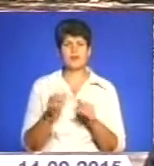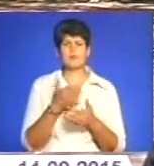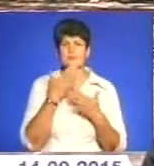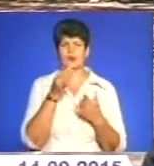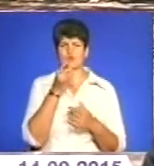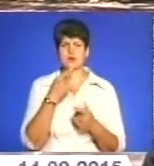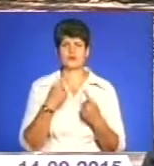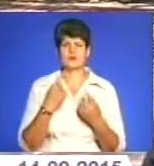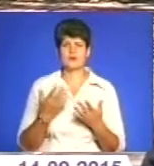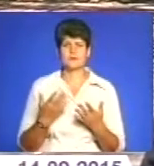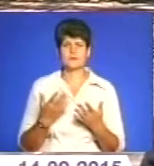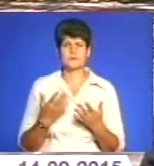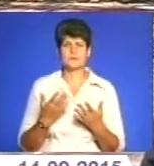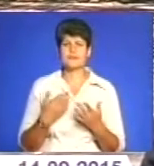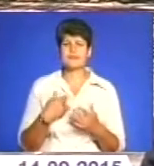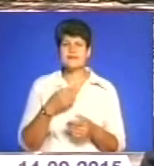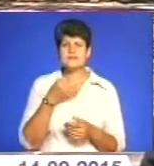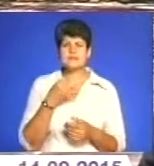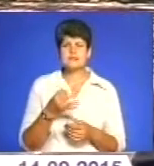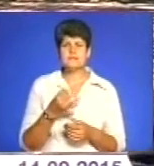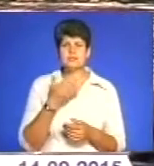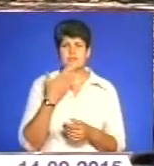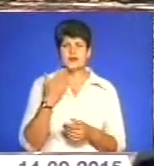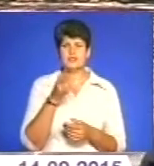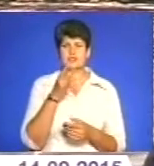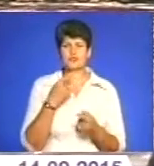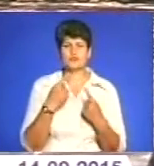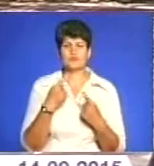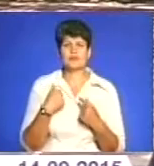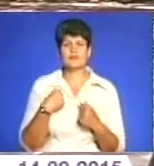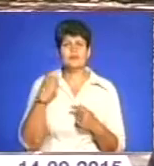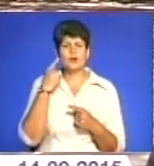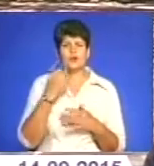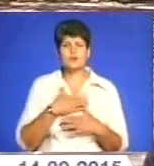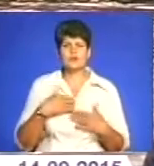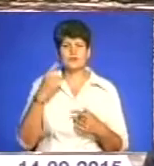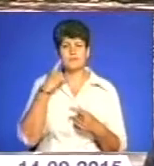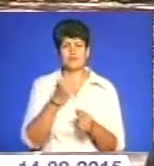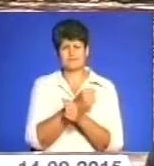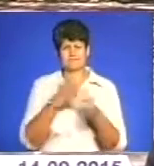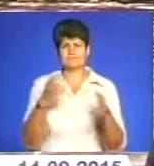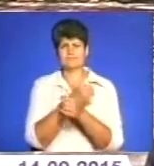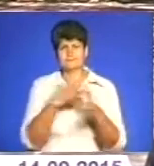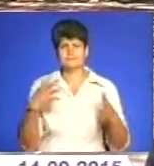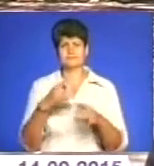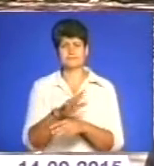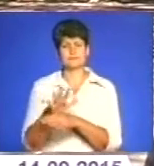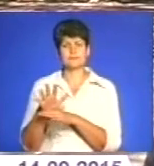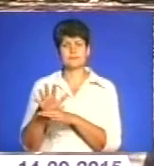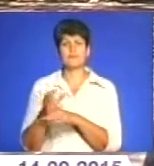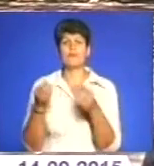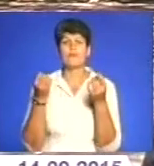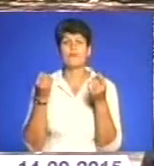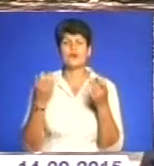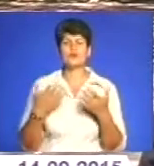говорити». Він не сказав, що він не має часу говорити, бо він не хотів, щоб я чула розриви снарядів. Він просто